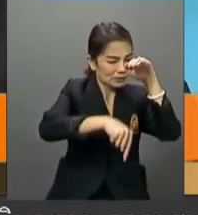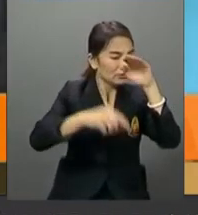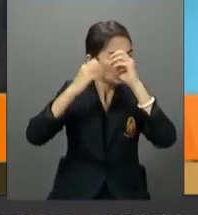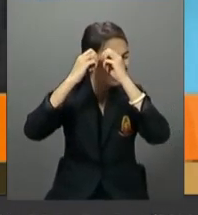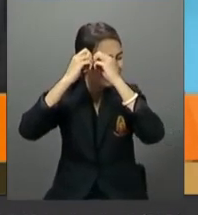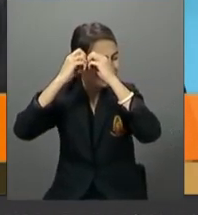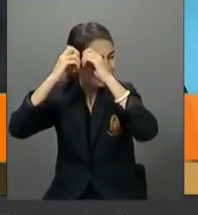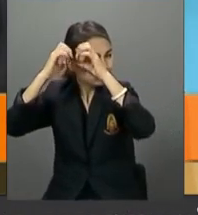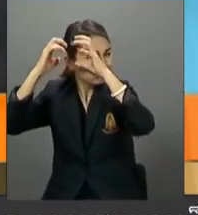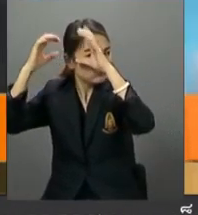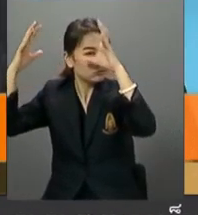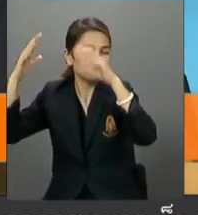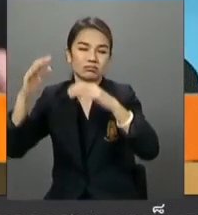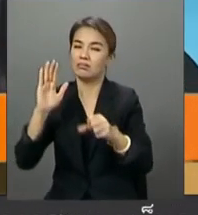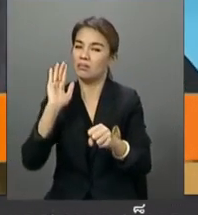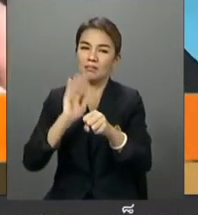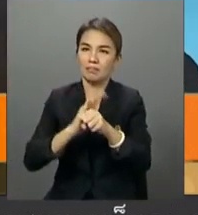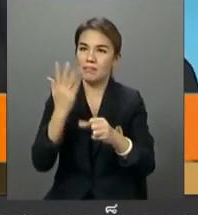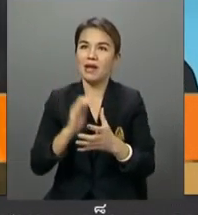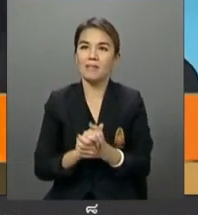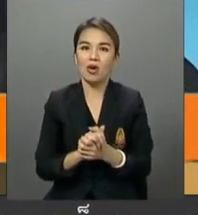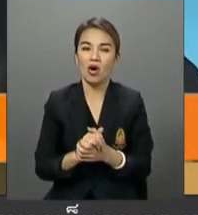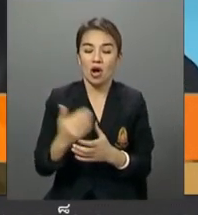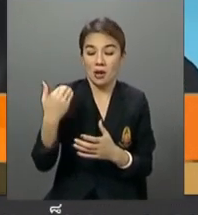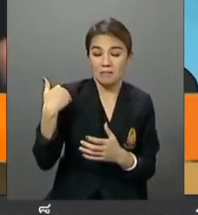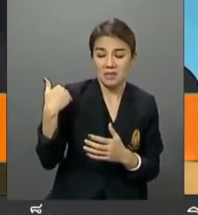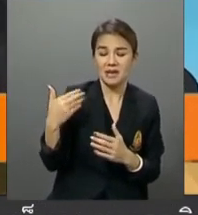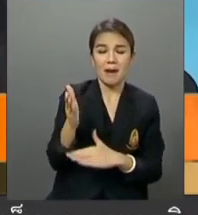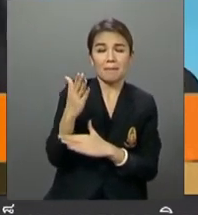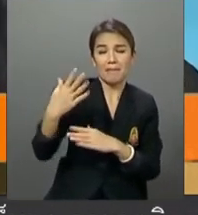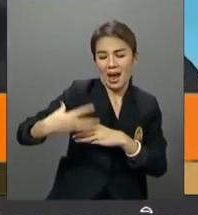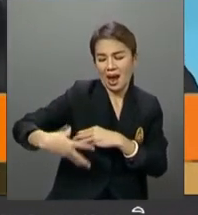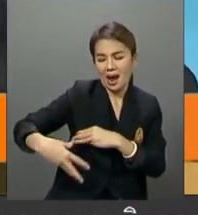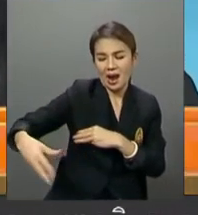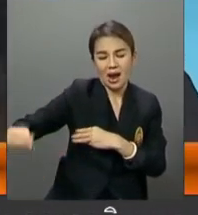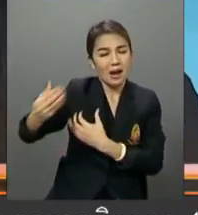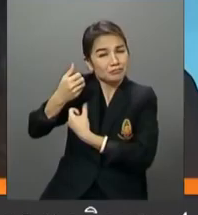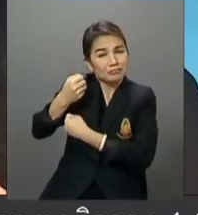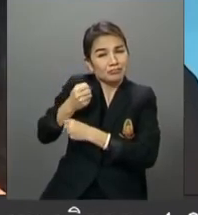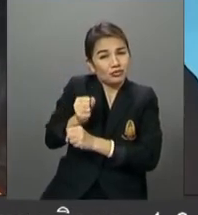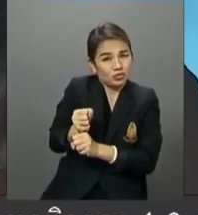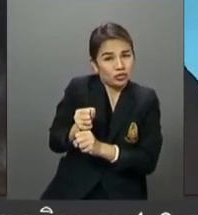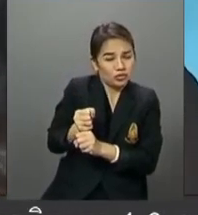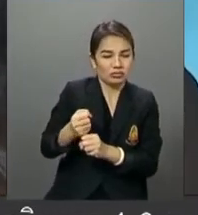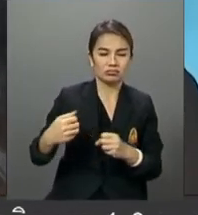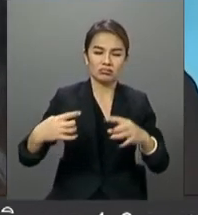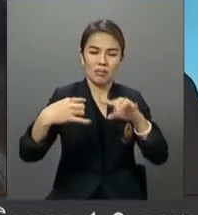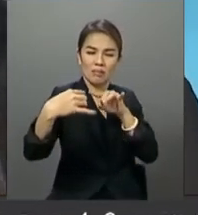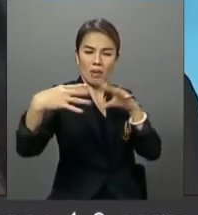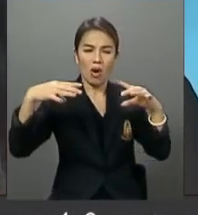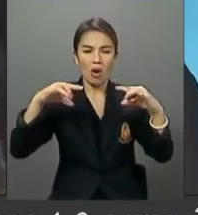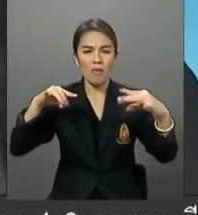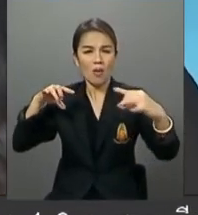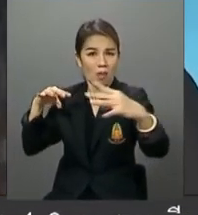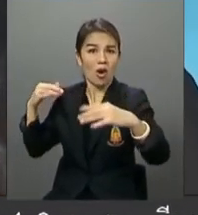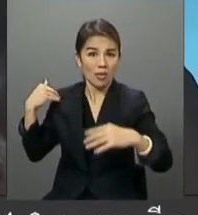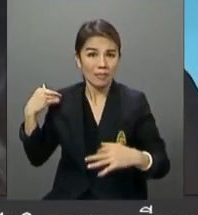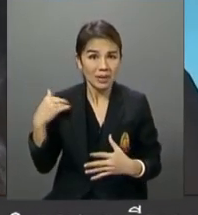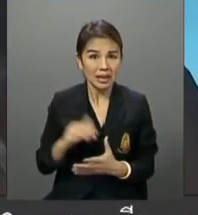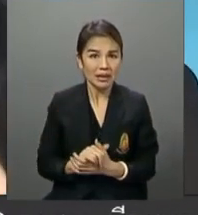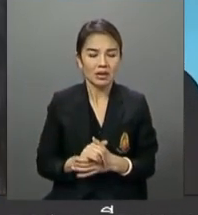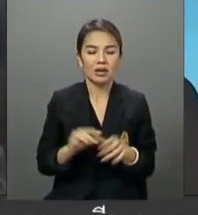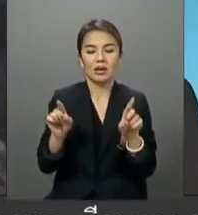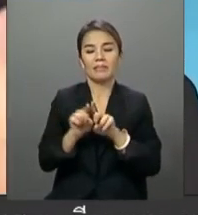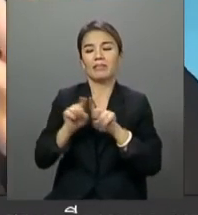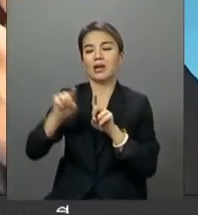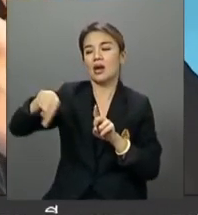กับชีวิตตัวละครมีเมอร์เมดมีเอลฟ์มีอะไรแล้วก็มีสายพันธุ์ที่ไม่ชอบกันเปียก็คิดว่านั่นมันเหมือนในโลกของเราอะค่ะ